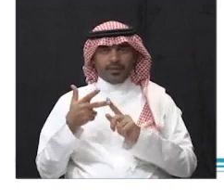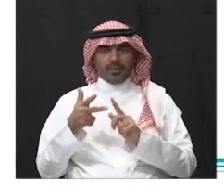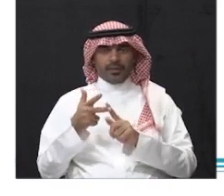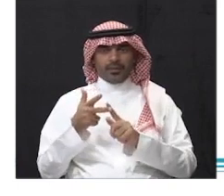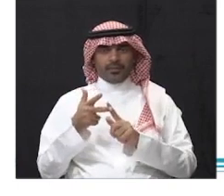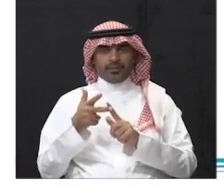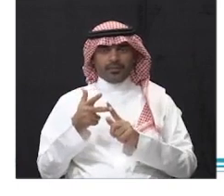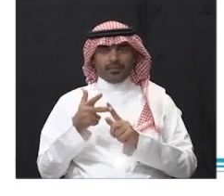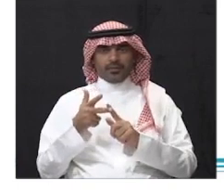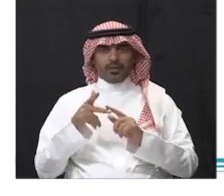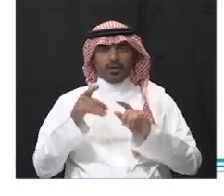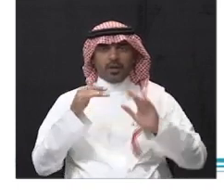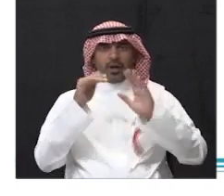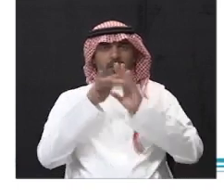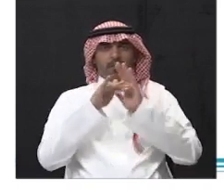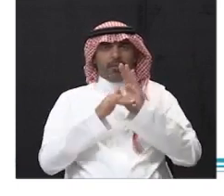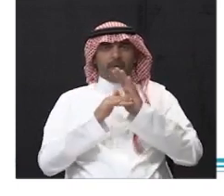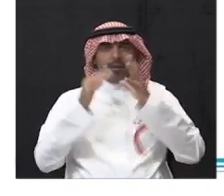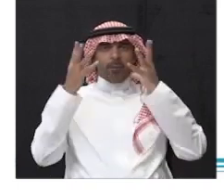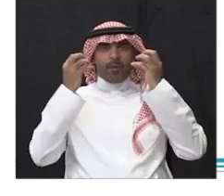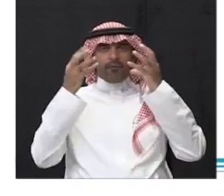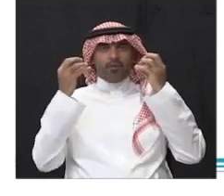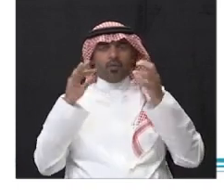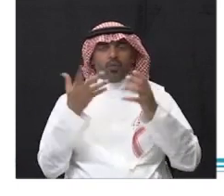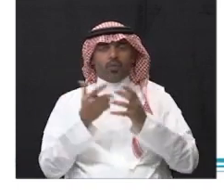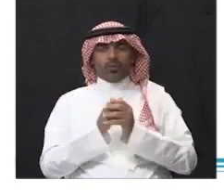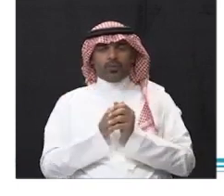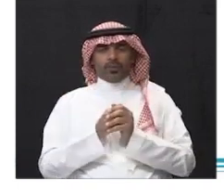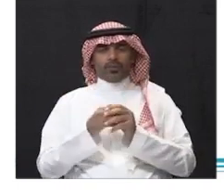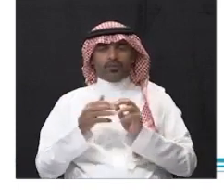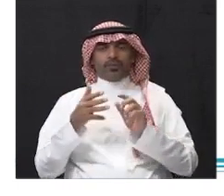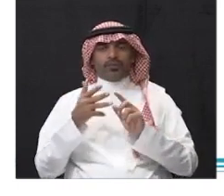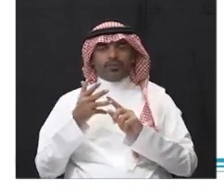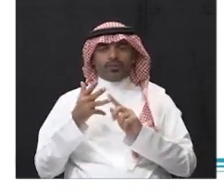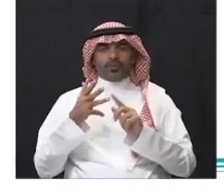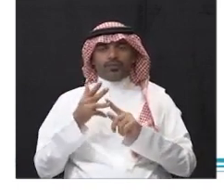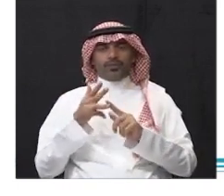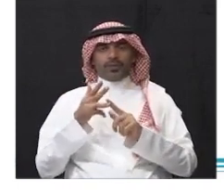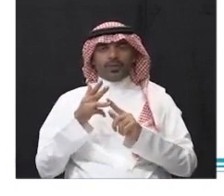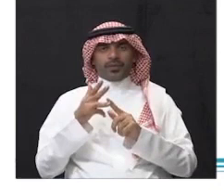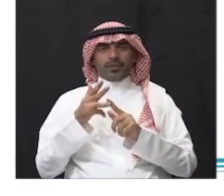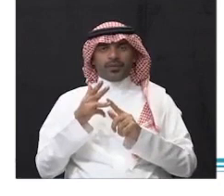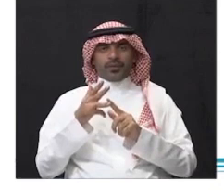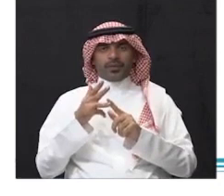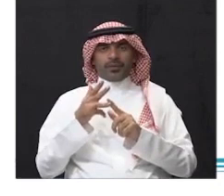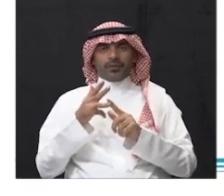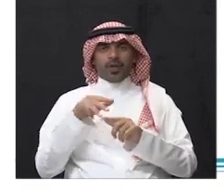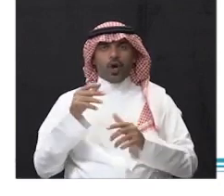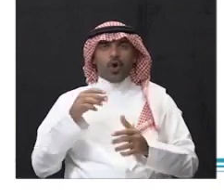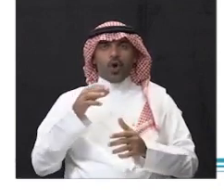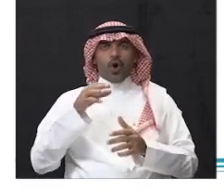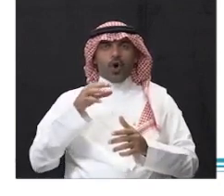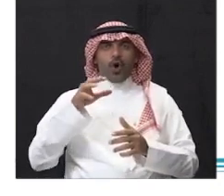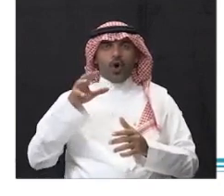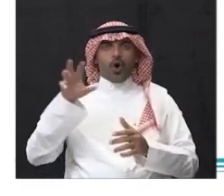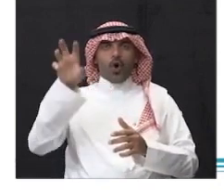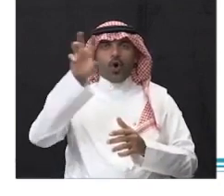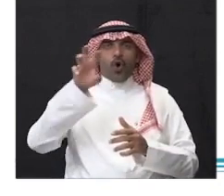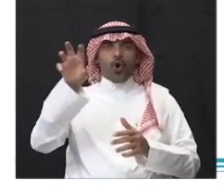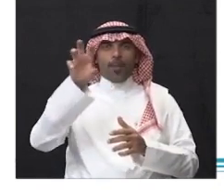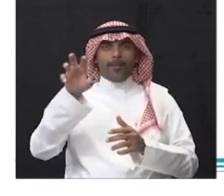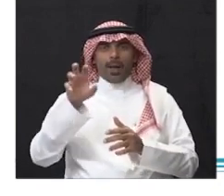الكشوف الجغرافية. رابعاً، ذكر دوافع الكشوف الجغرافية الأوروبية.